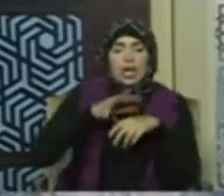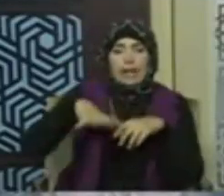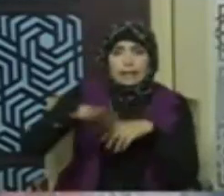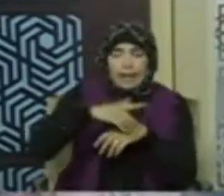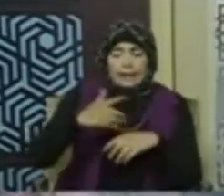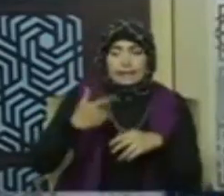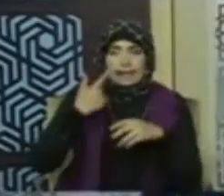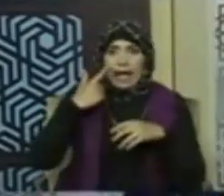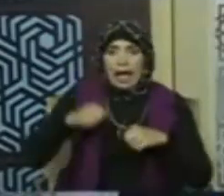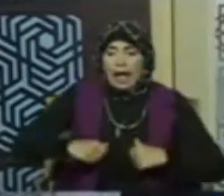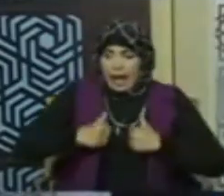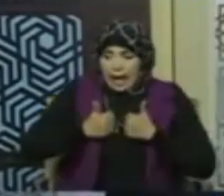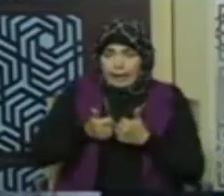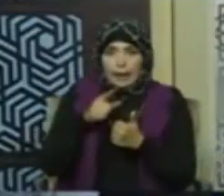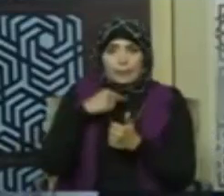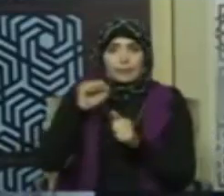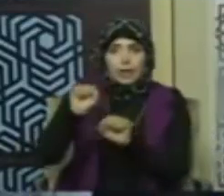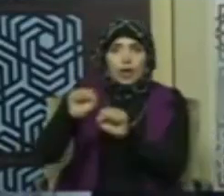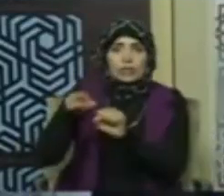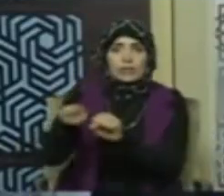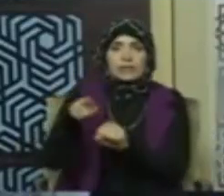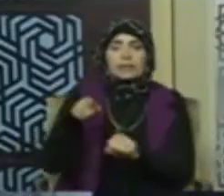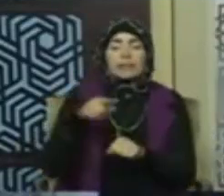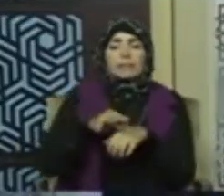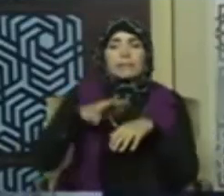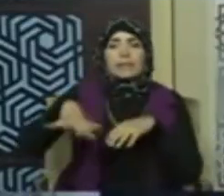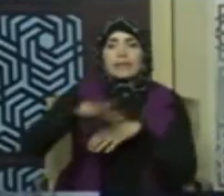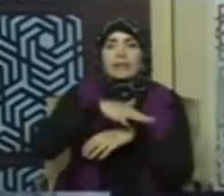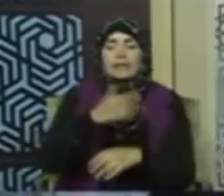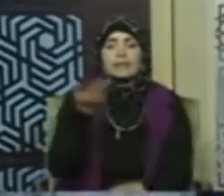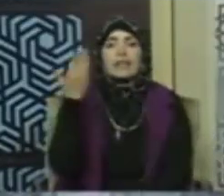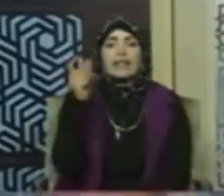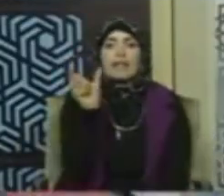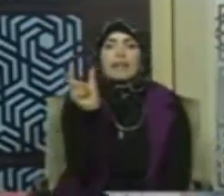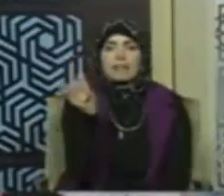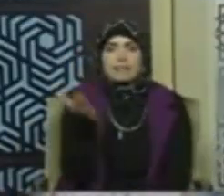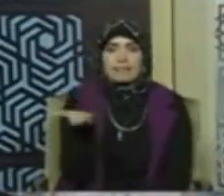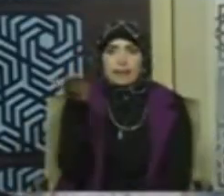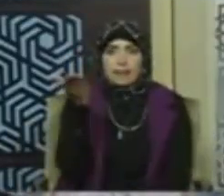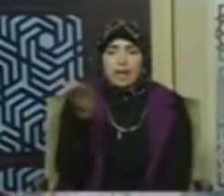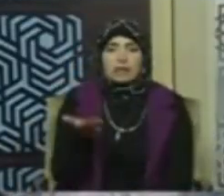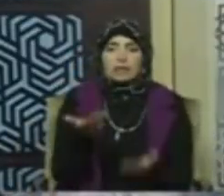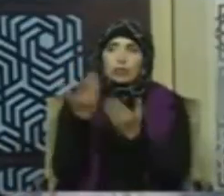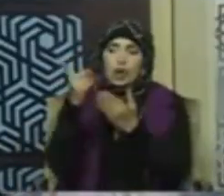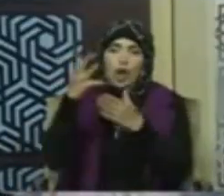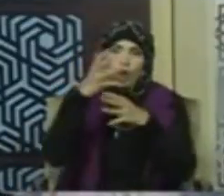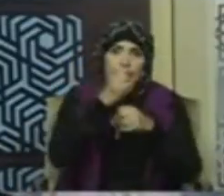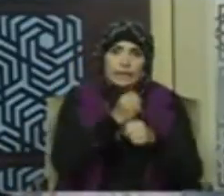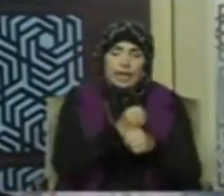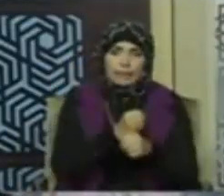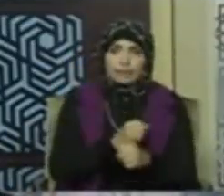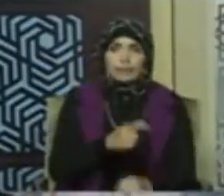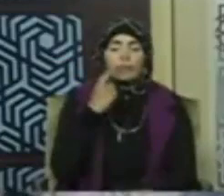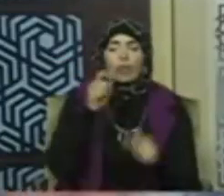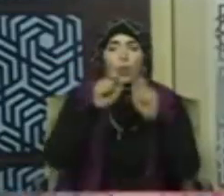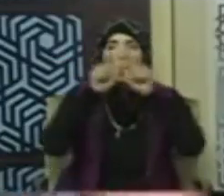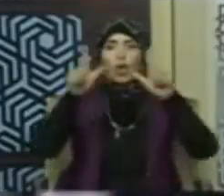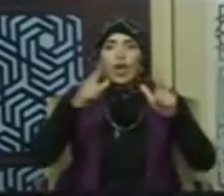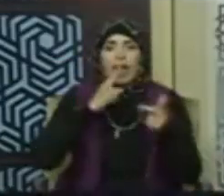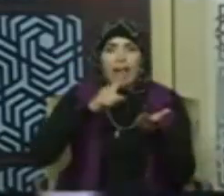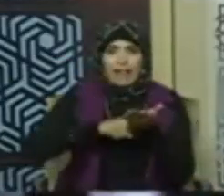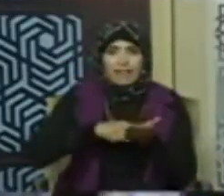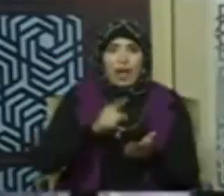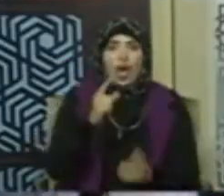إلا به. وإذا كان النبي صلى الله عليه وسلم قد بين لنا أن رجلا دخل الجنة